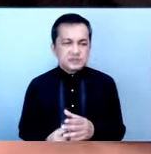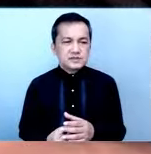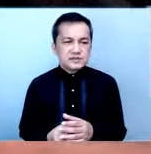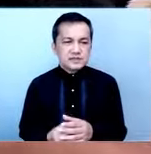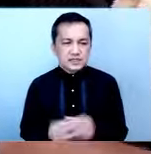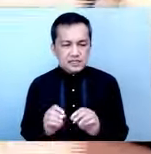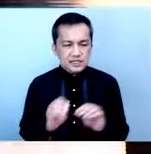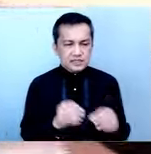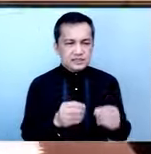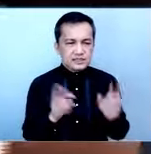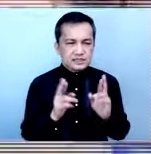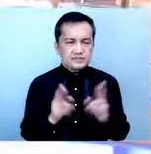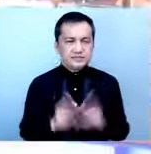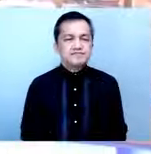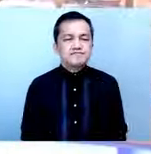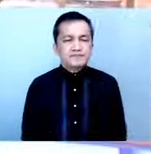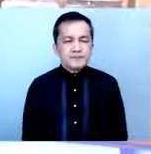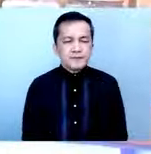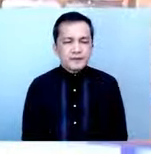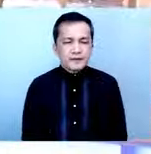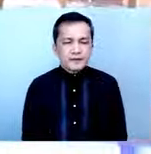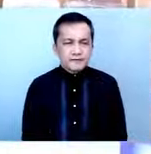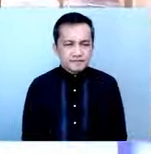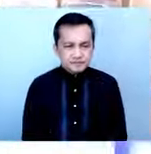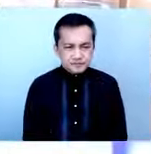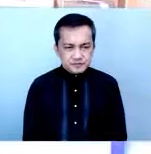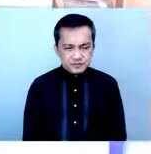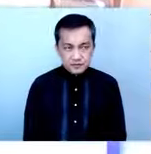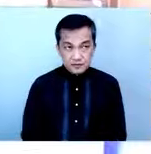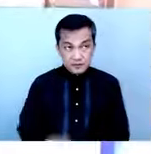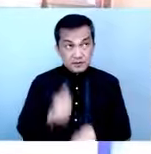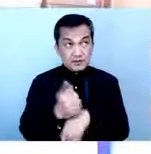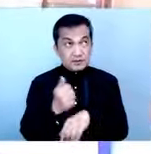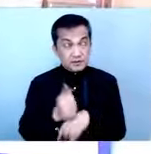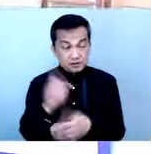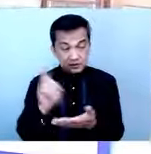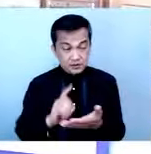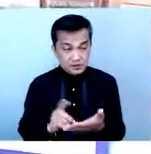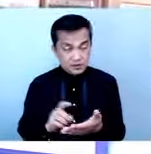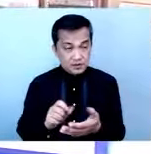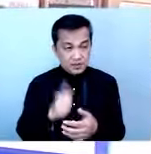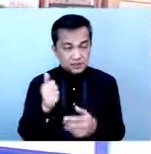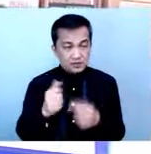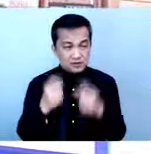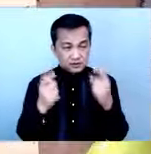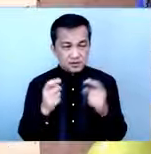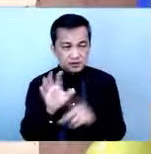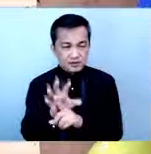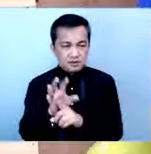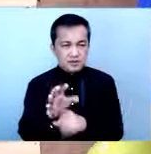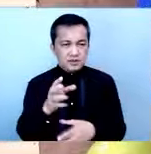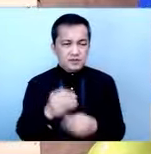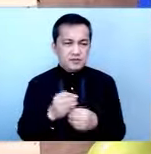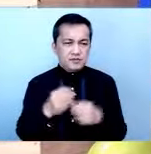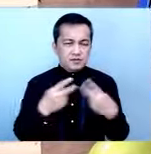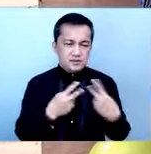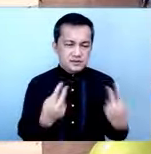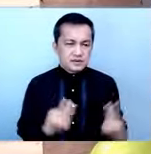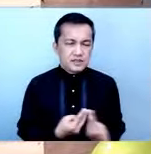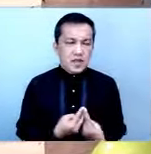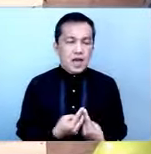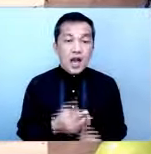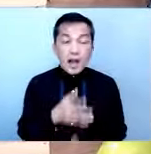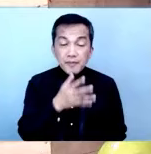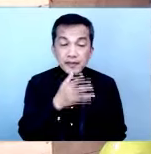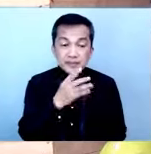do not put it there. May gusto pala akong malaman, sa mga ganitong setup, yung mga ganitong design, ano pa yung ibang okasyon na mabenta bukod sa Valentine? Mother's Day. Natanong